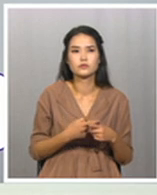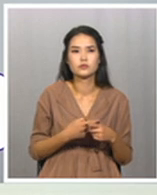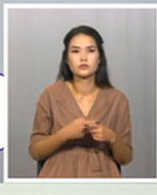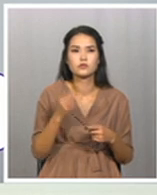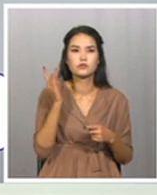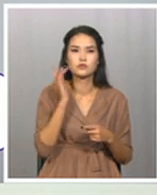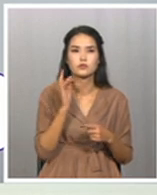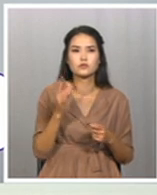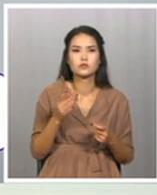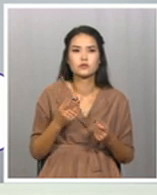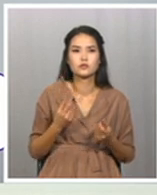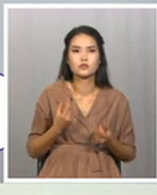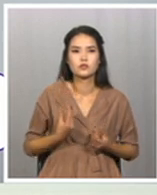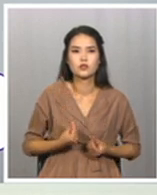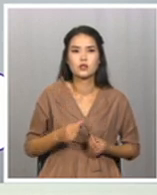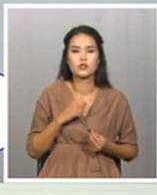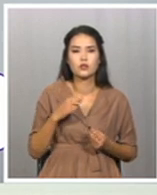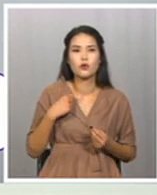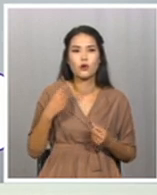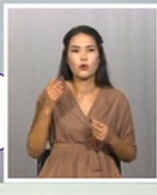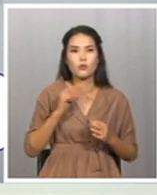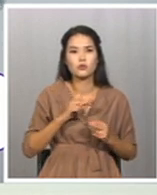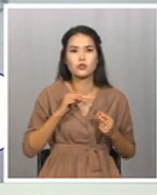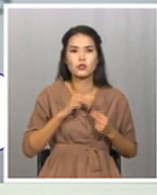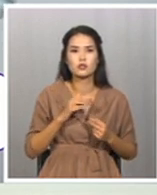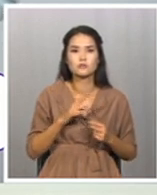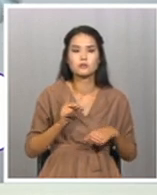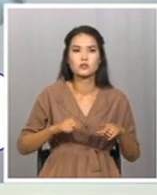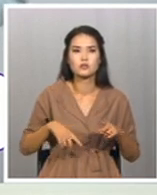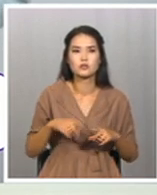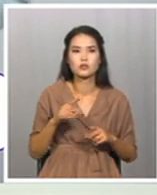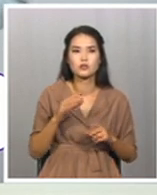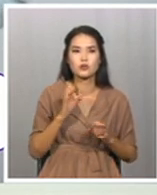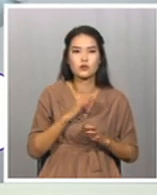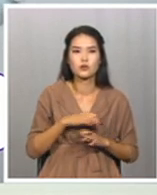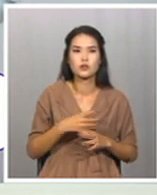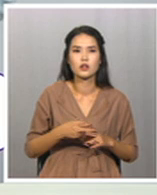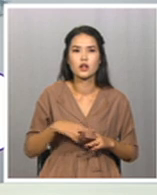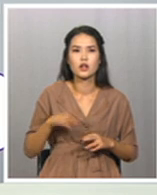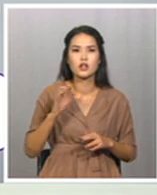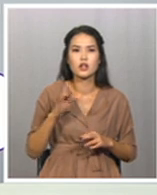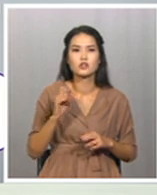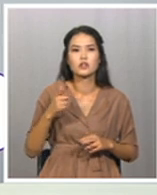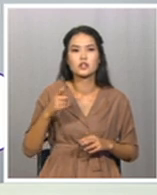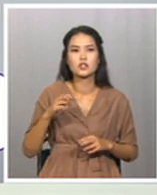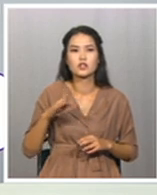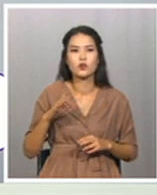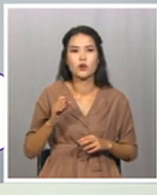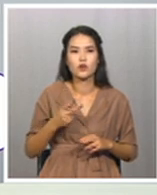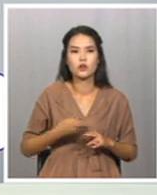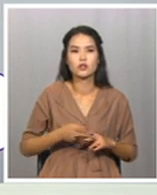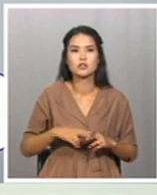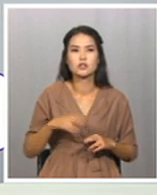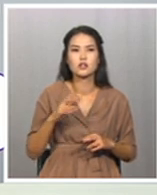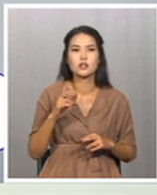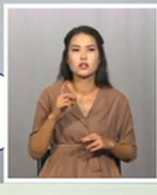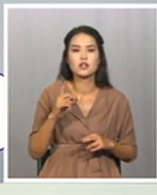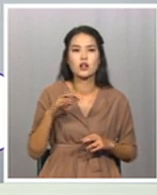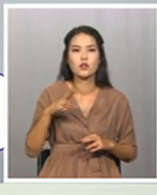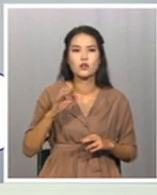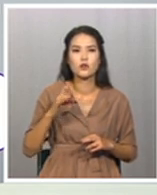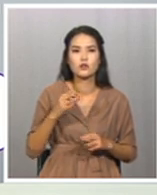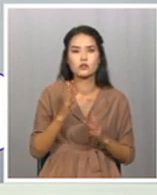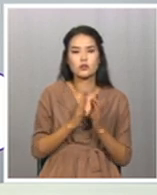тұрмыста және химия өнеркәсіптерінде кеңінен қолданыс тапқан. Мысалы, натрийдің нитраты ол селитра ретінде